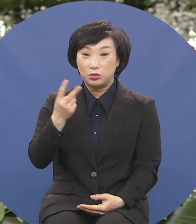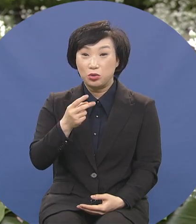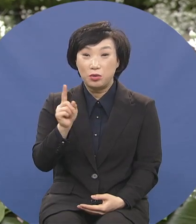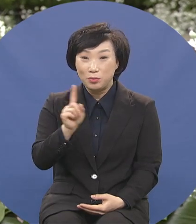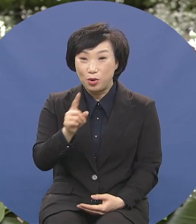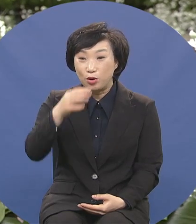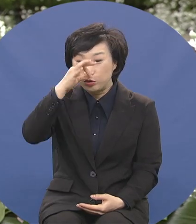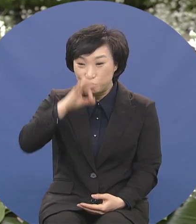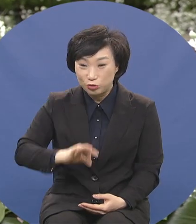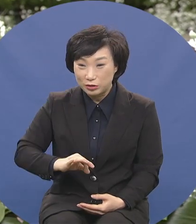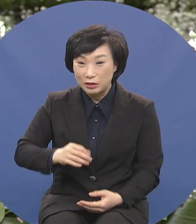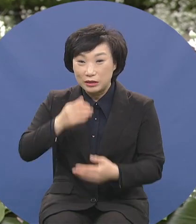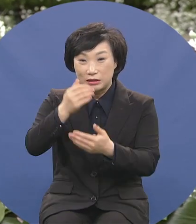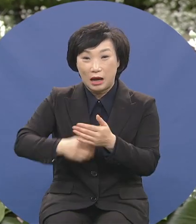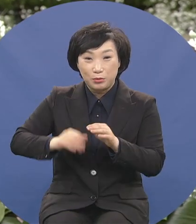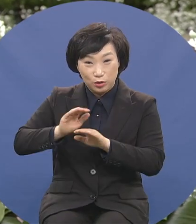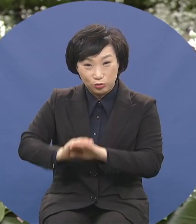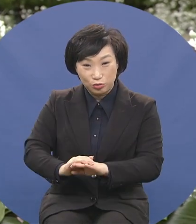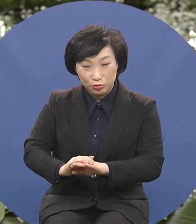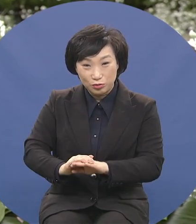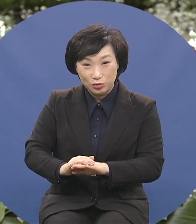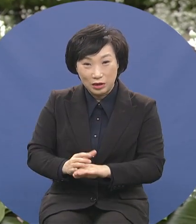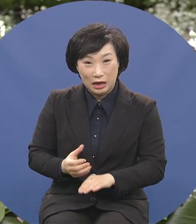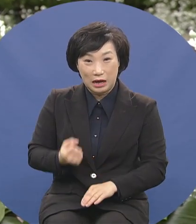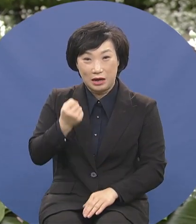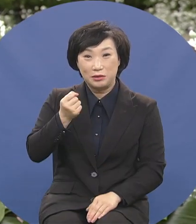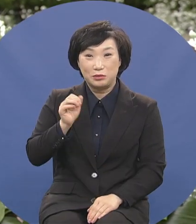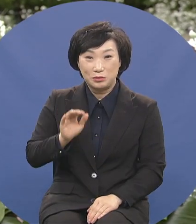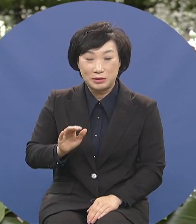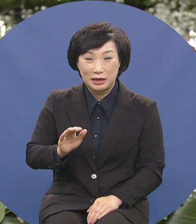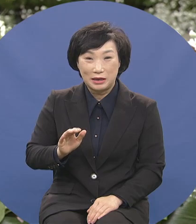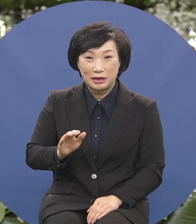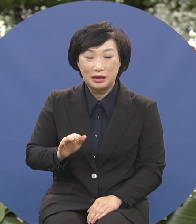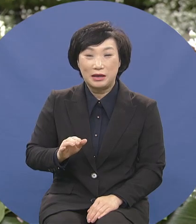어떤 유익을 남겨들고